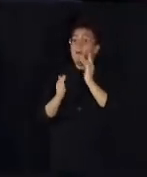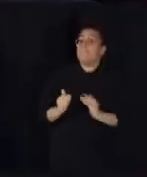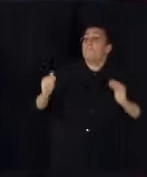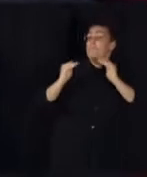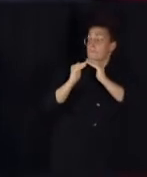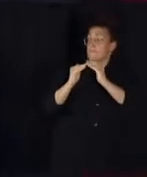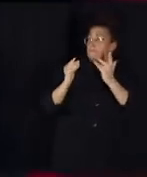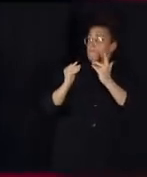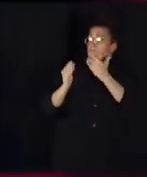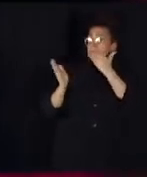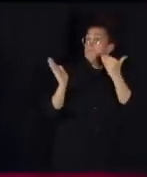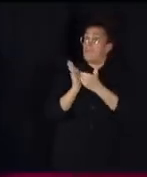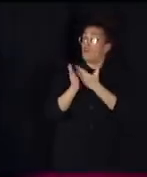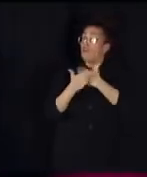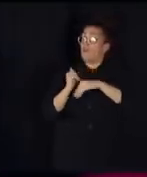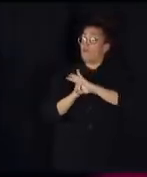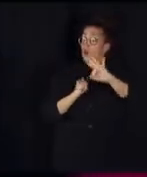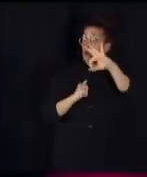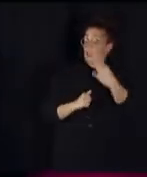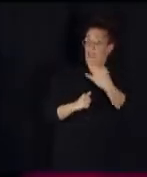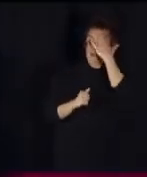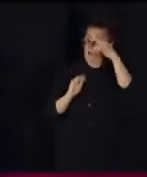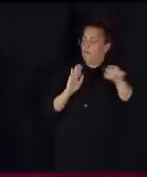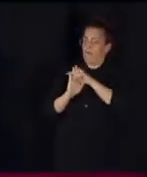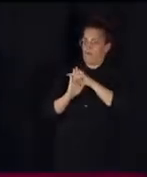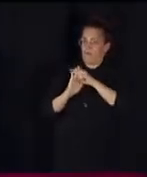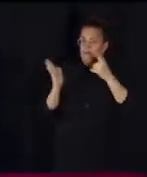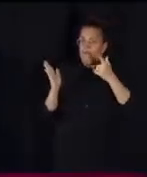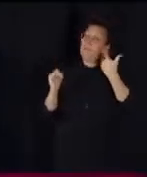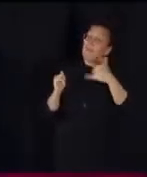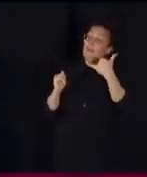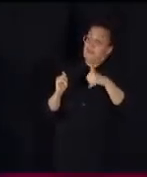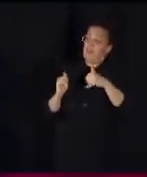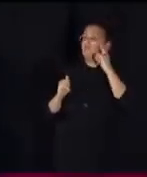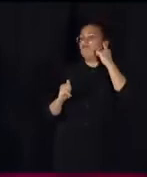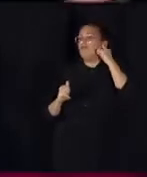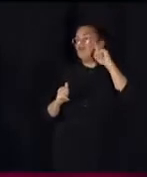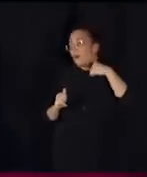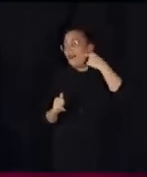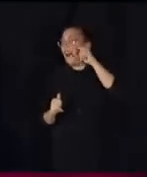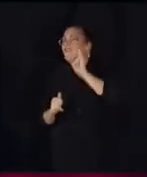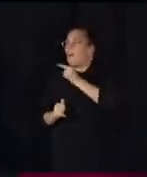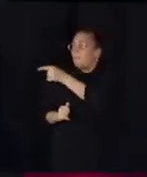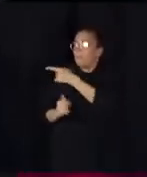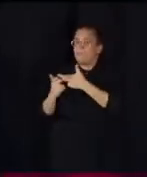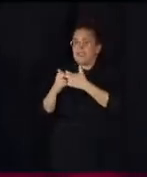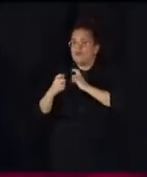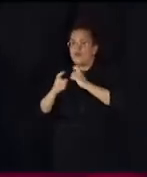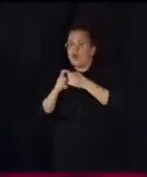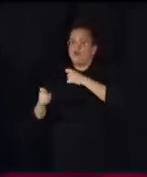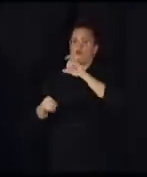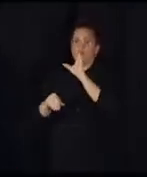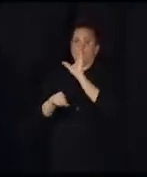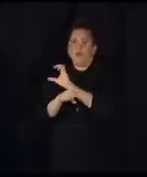mondiale. Et nous nous évertuons à le faire progresser avec Marlène Schiappa sur les violences sexuelles et sexistes,